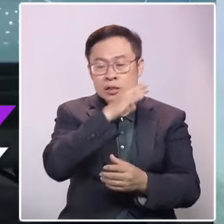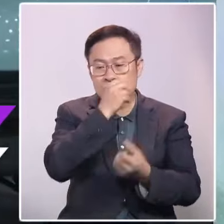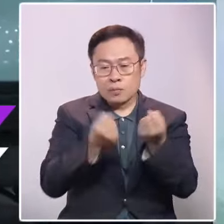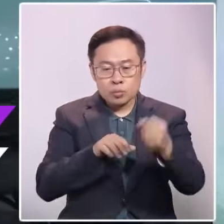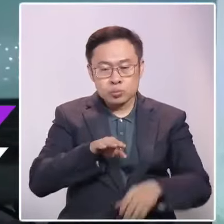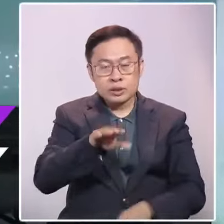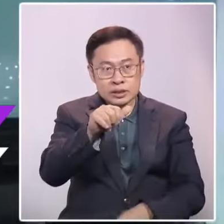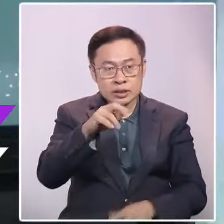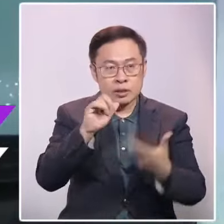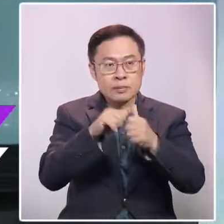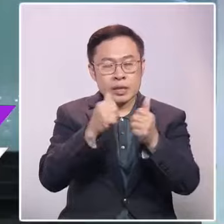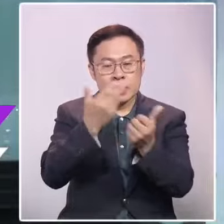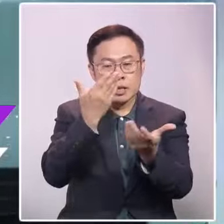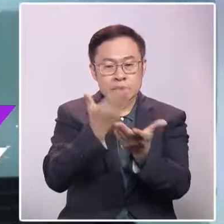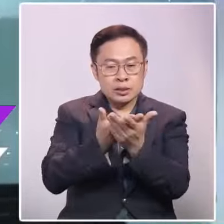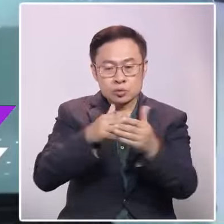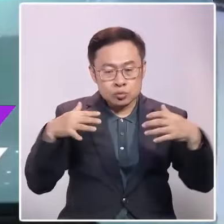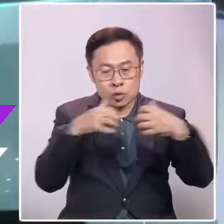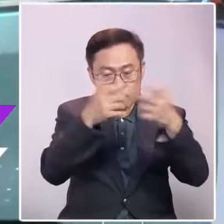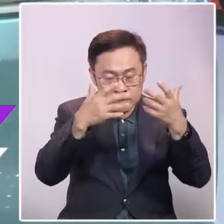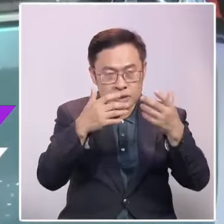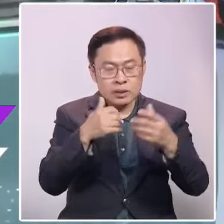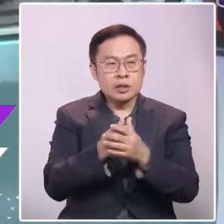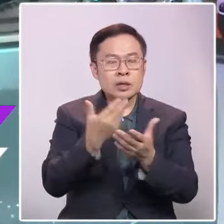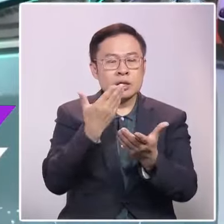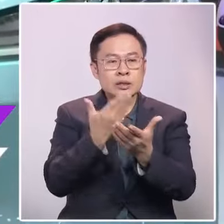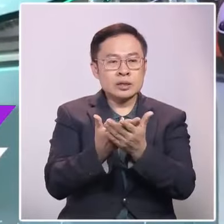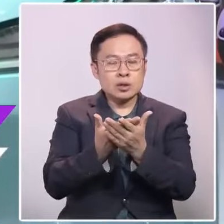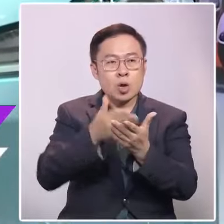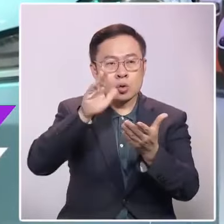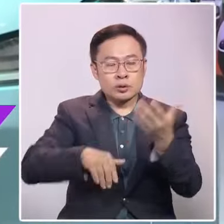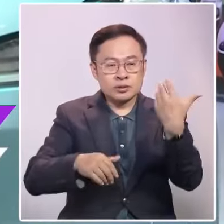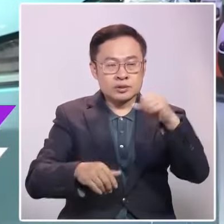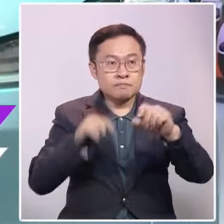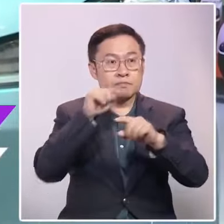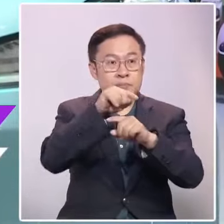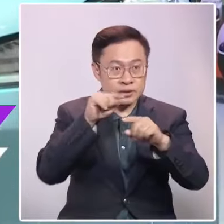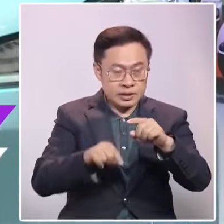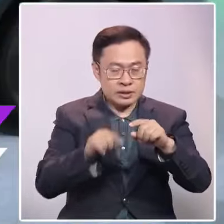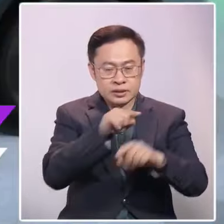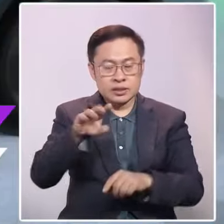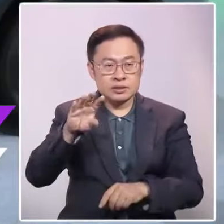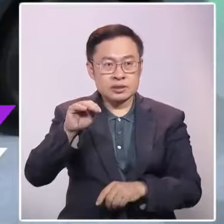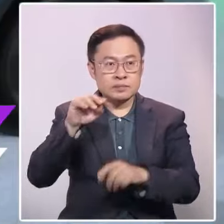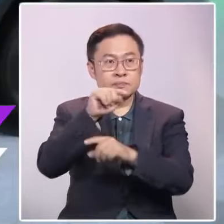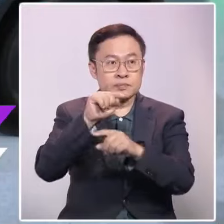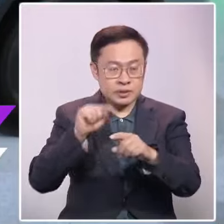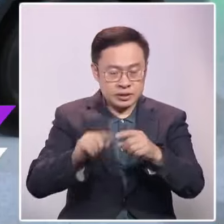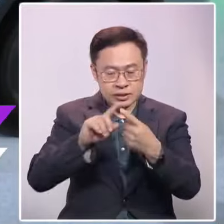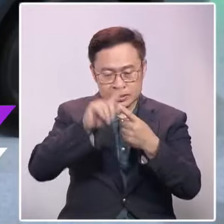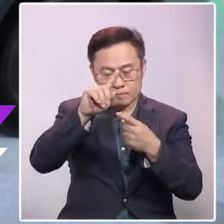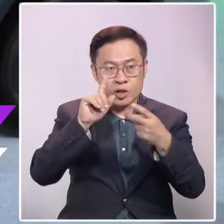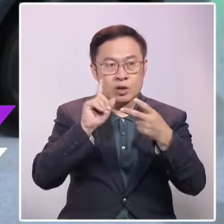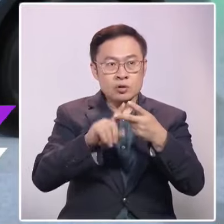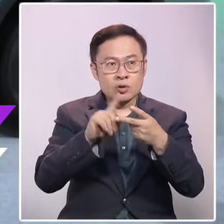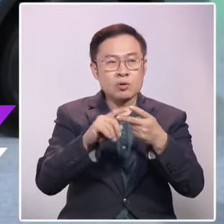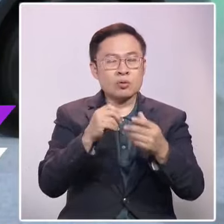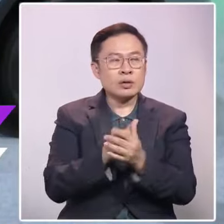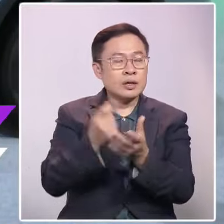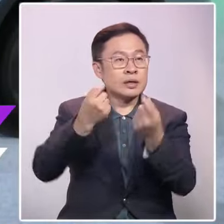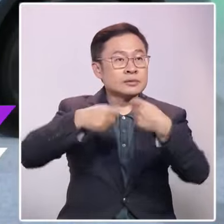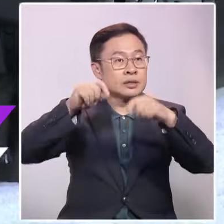ที่ดีการคิดเบี้ยประกันก็จะลดลง 10% ทุกปีและสูงสุดไม่เกิน 40% นะครับ 2ในสัญญากรมธรรม์จะคุ้มคร